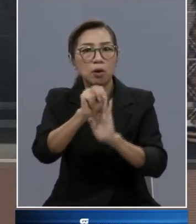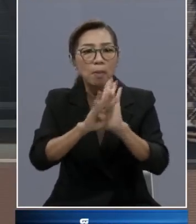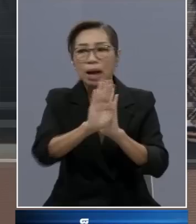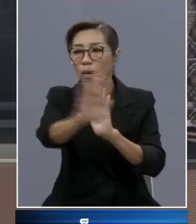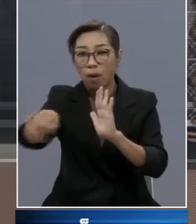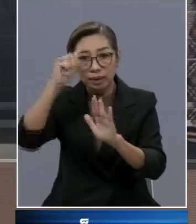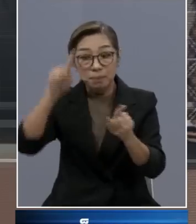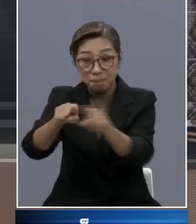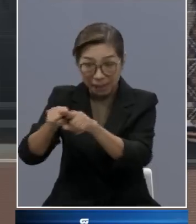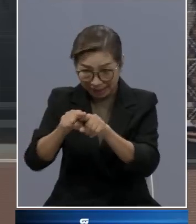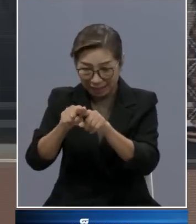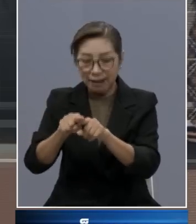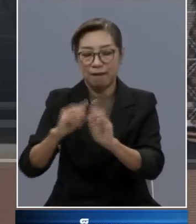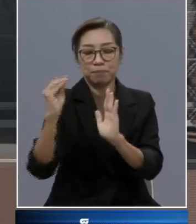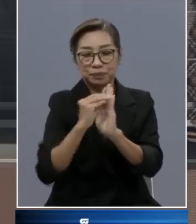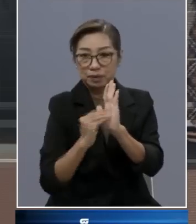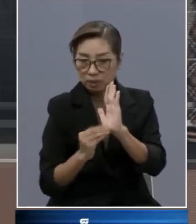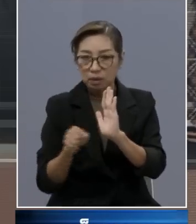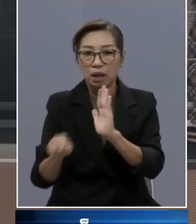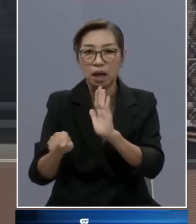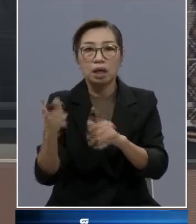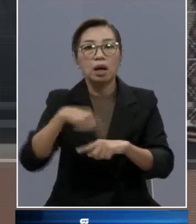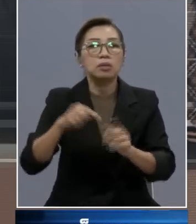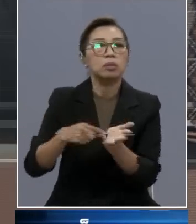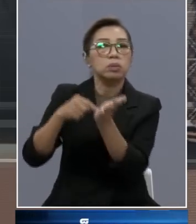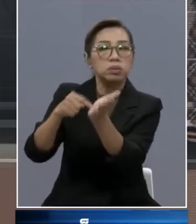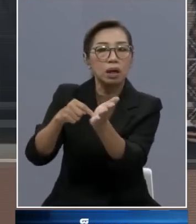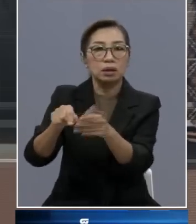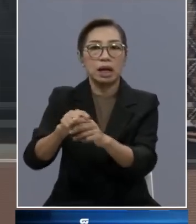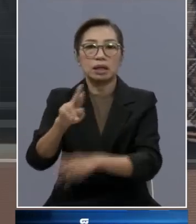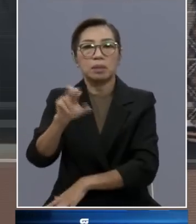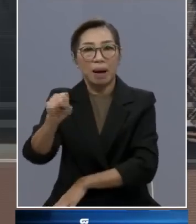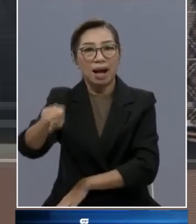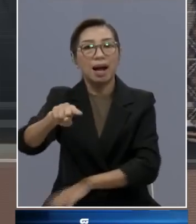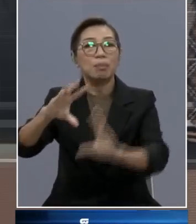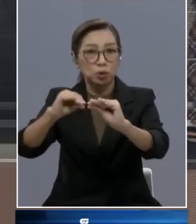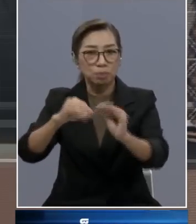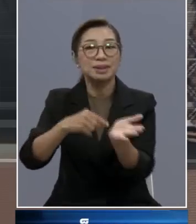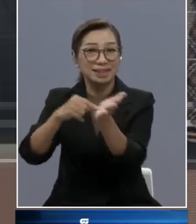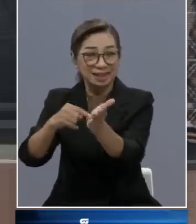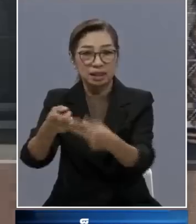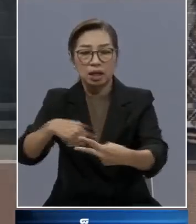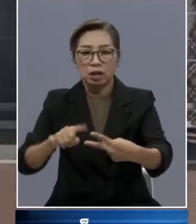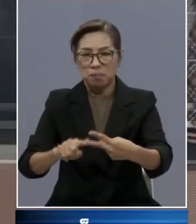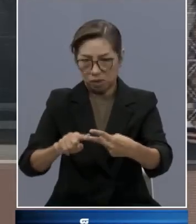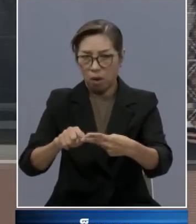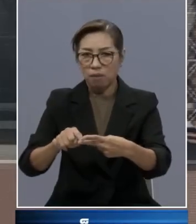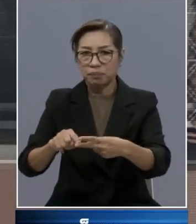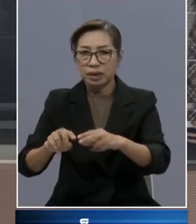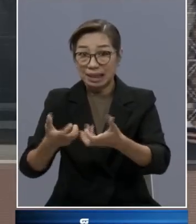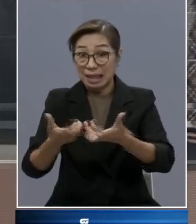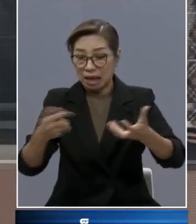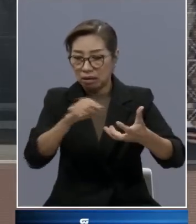ลักดันร่วมกันผ่านกลไกบริหารผ่านนิติบัญญัติแล้วก็จะต้องรับผิดชอบร่วมกันด้วยกับอีกวาระนึงก็เป็นวาระเฉพาะวาระเฉพา